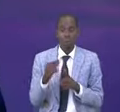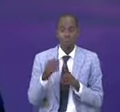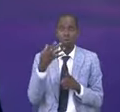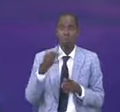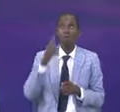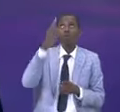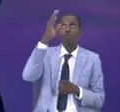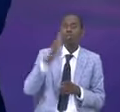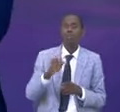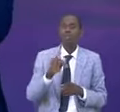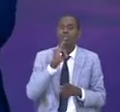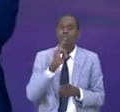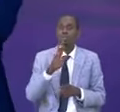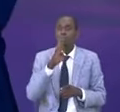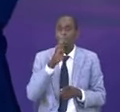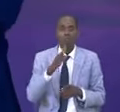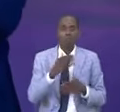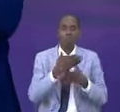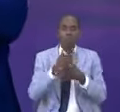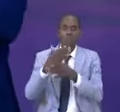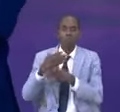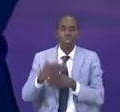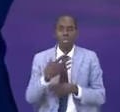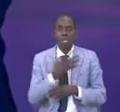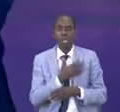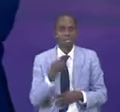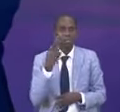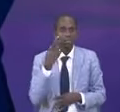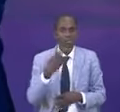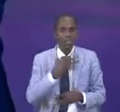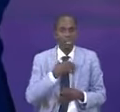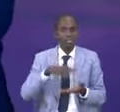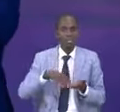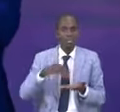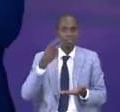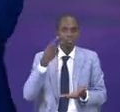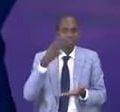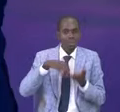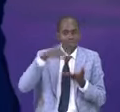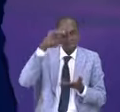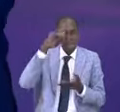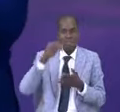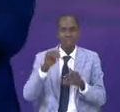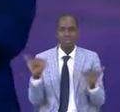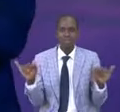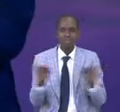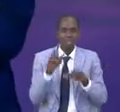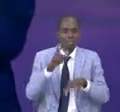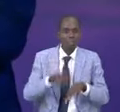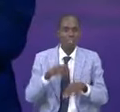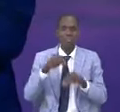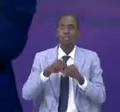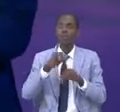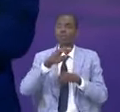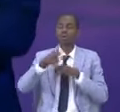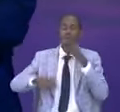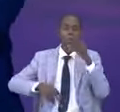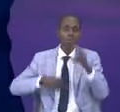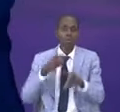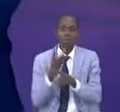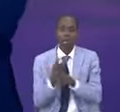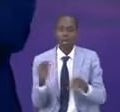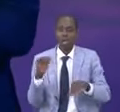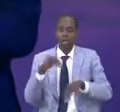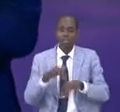continents du monde au même moment à la même heure à la même minute et il nous écoute par le monde et même